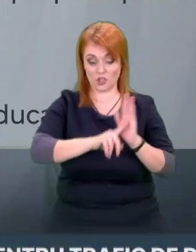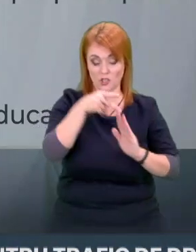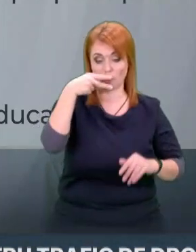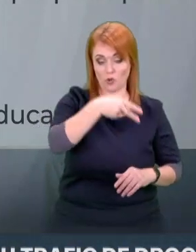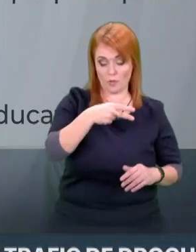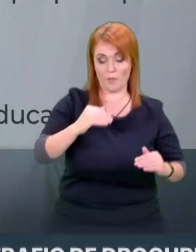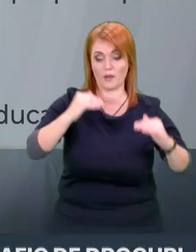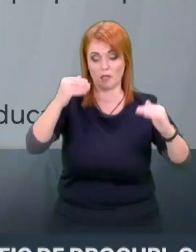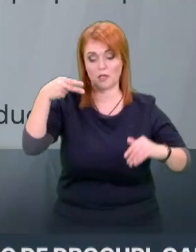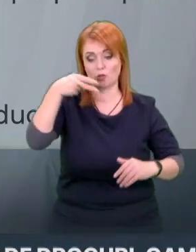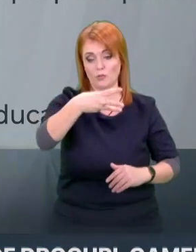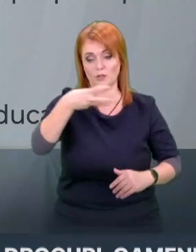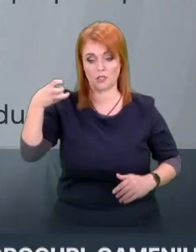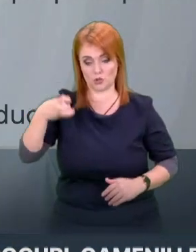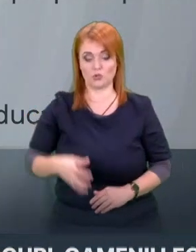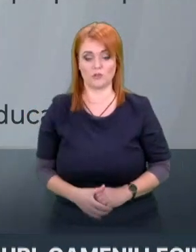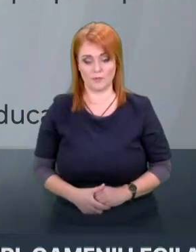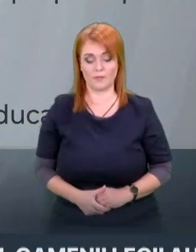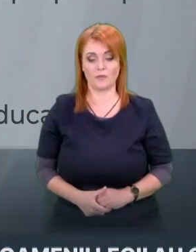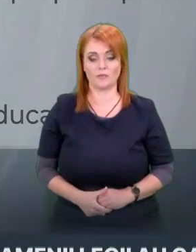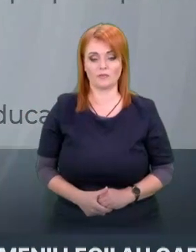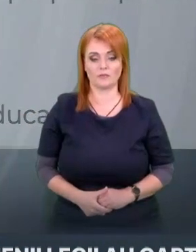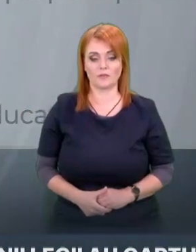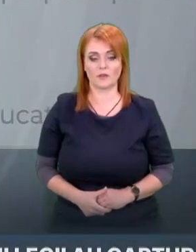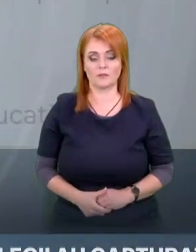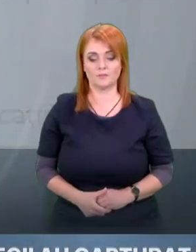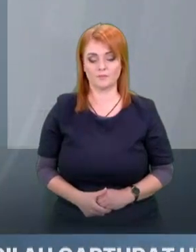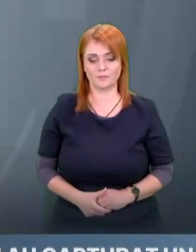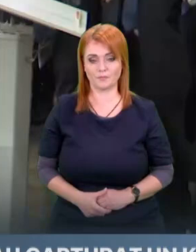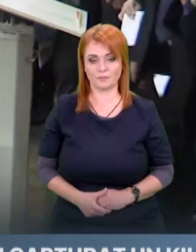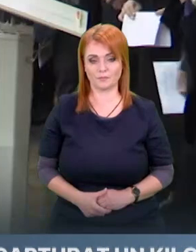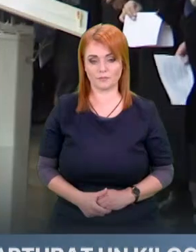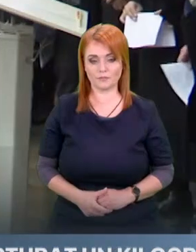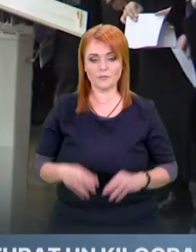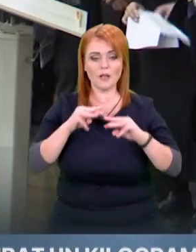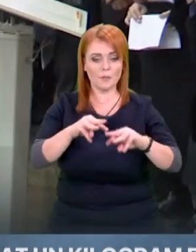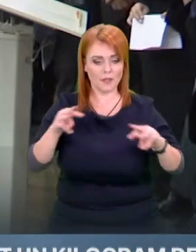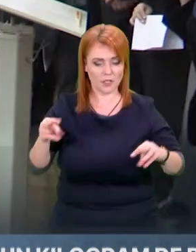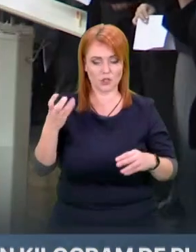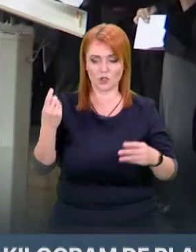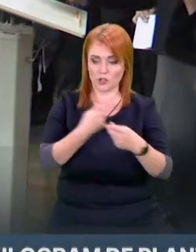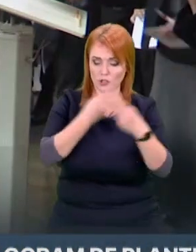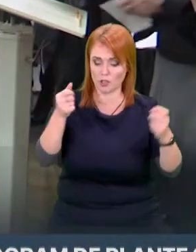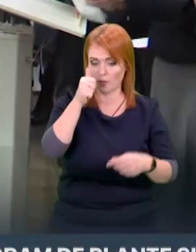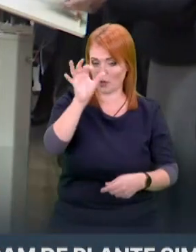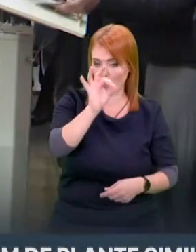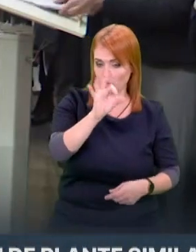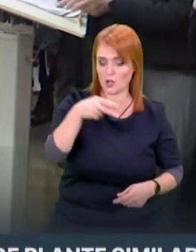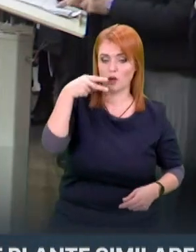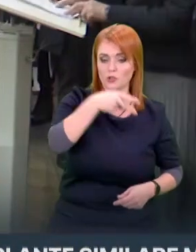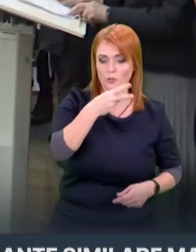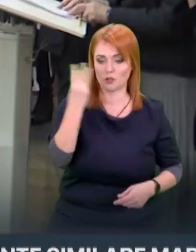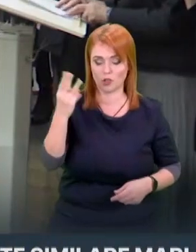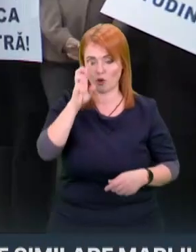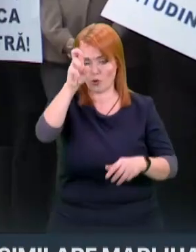a alocat circa 10 milioane de lei pentru formarea și recalificarea cadrelor didactice. Ministerul mai anunță că în luna octombrie